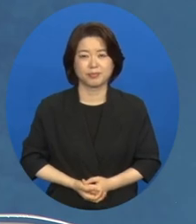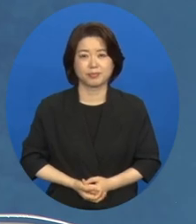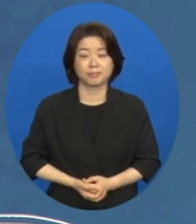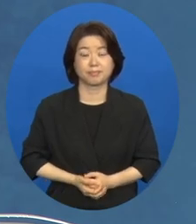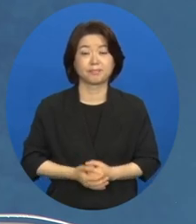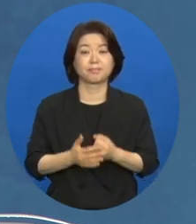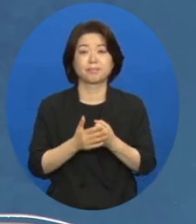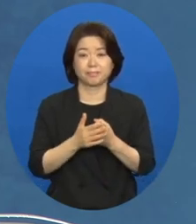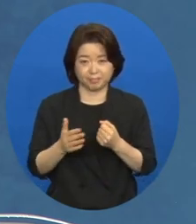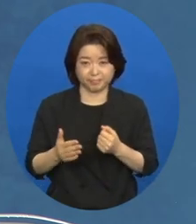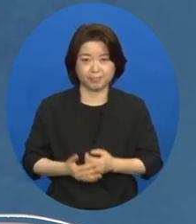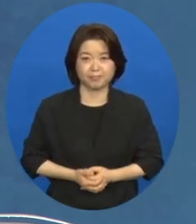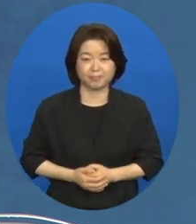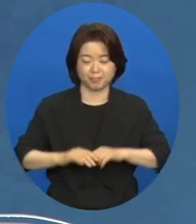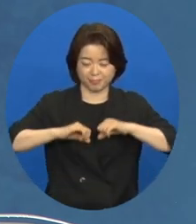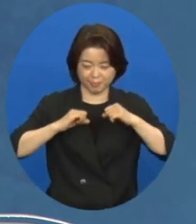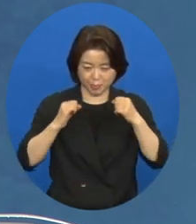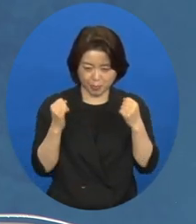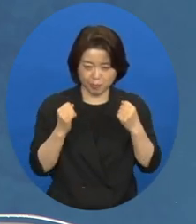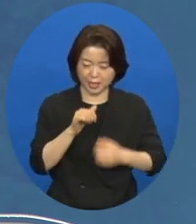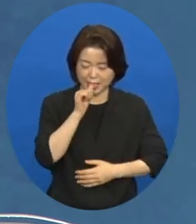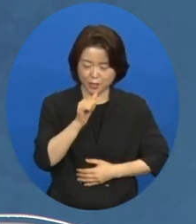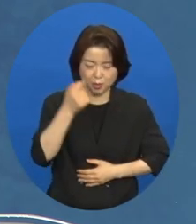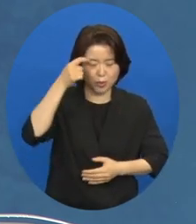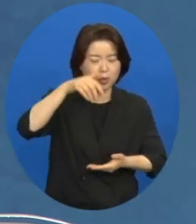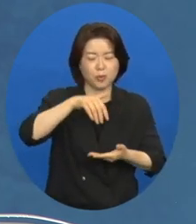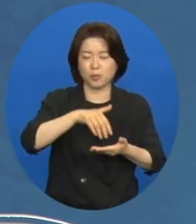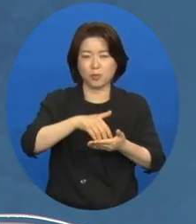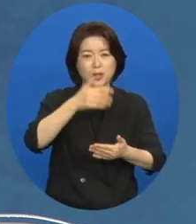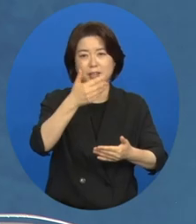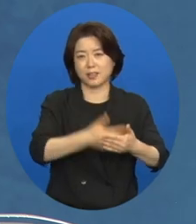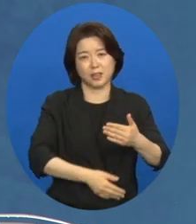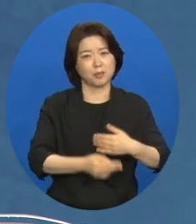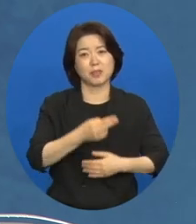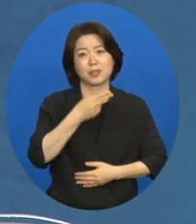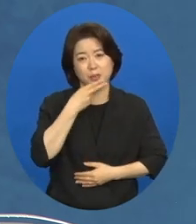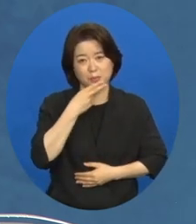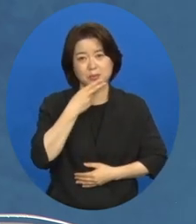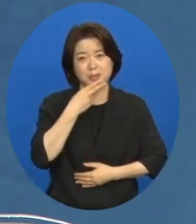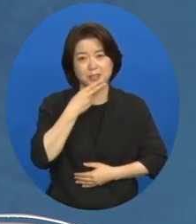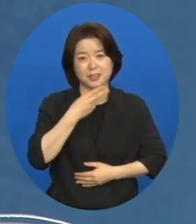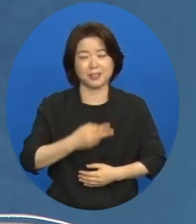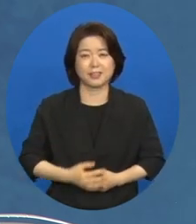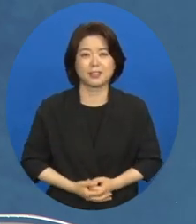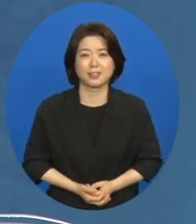그러니까 순종은 결코 후회가 남는 것이 아닌 것이죠.